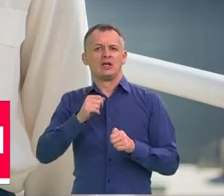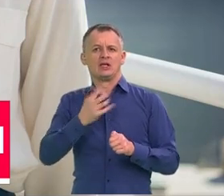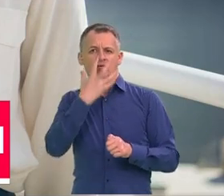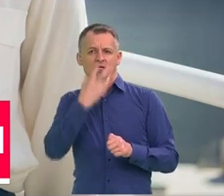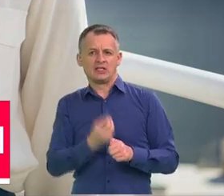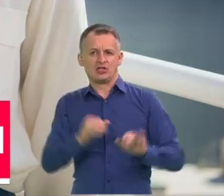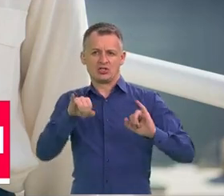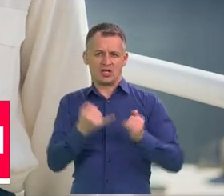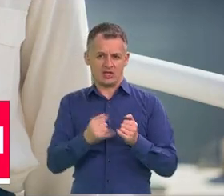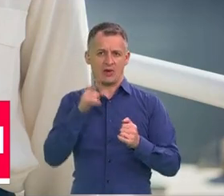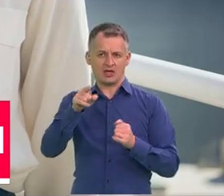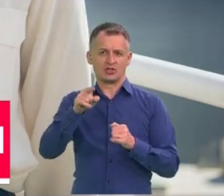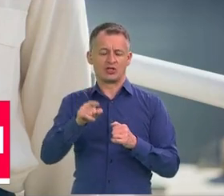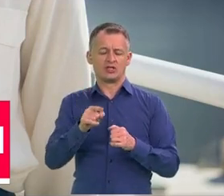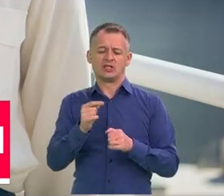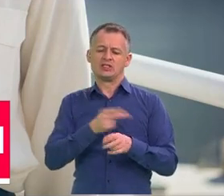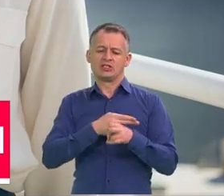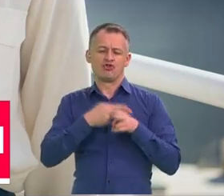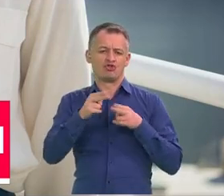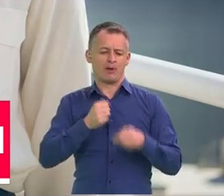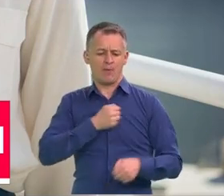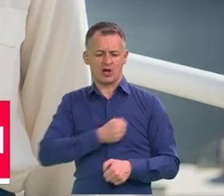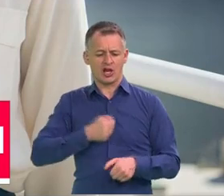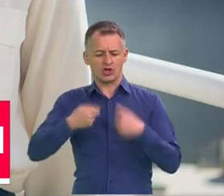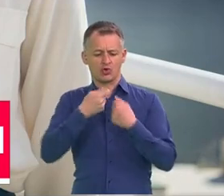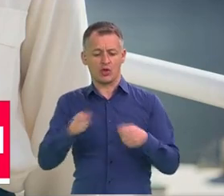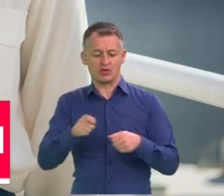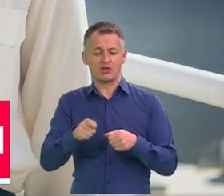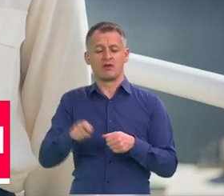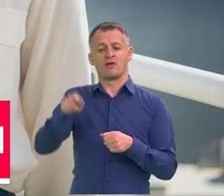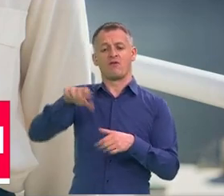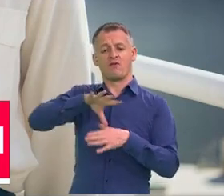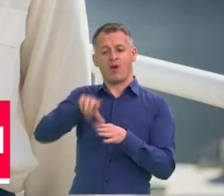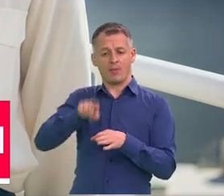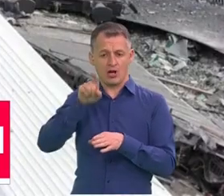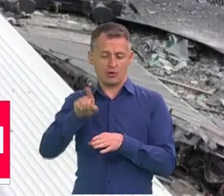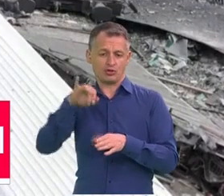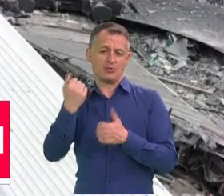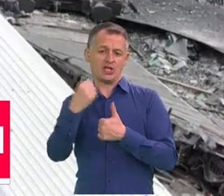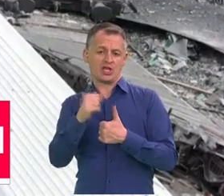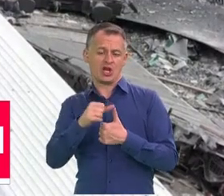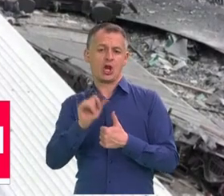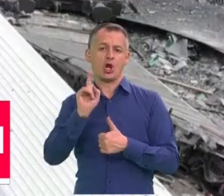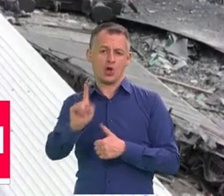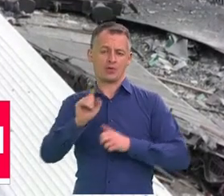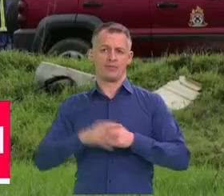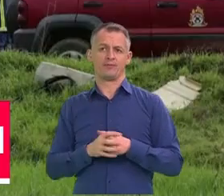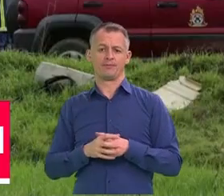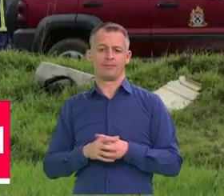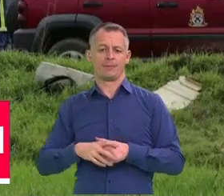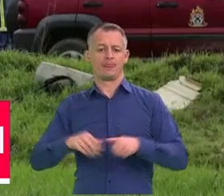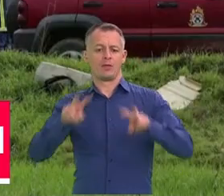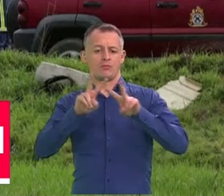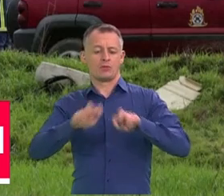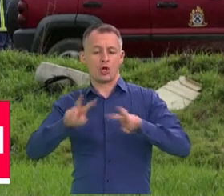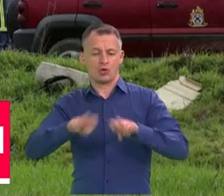de lângă Larisa, sincere condoleanțe tuturor victimelor, familiilor și prietenilor lor. Autoritățile au deschis o anchetă. Între